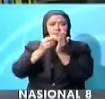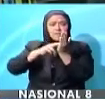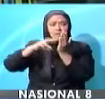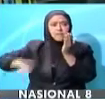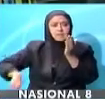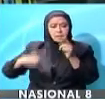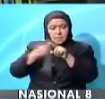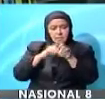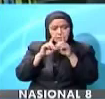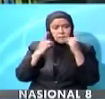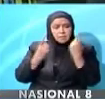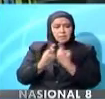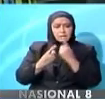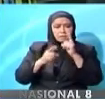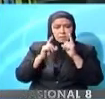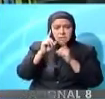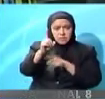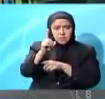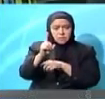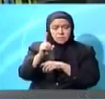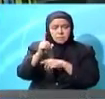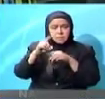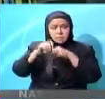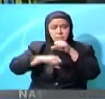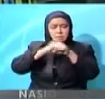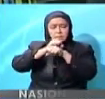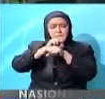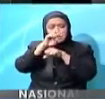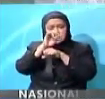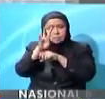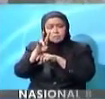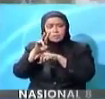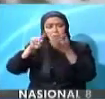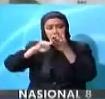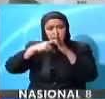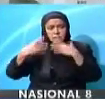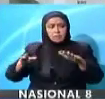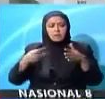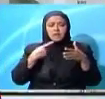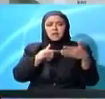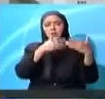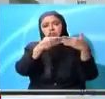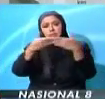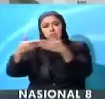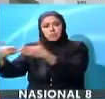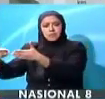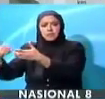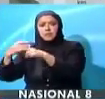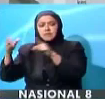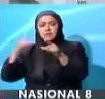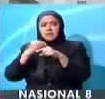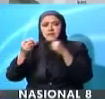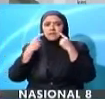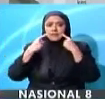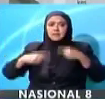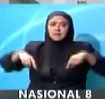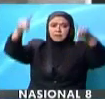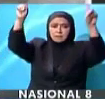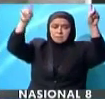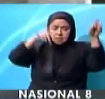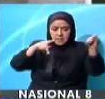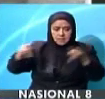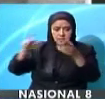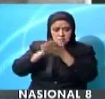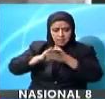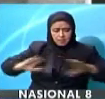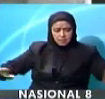darjah 1 tu bermula pada tahun 2007 dan kita dah teruskan. Bagaimanapun, kejayaan Plan Keselamatan Jalan Raya yang